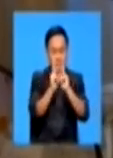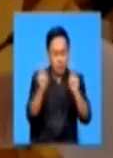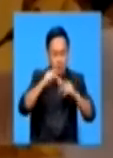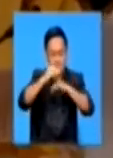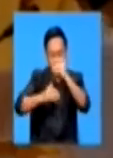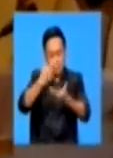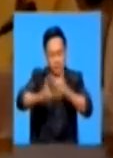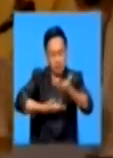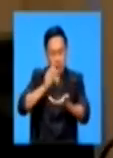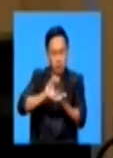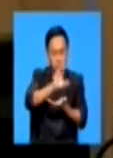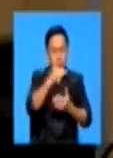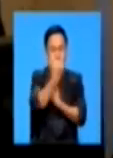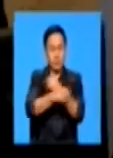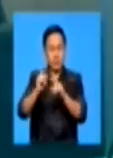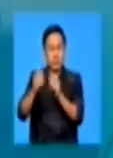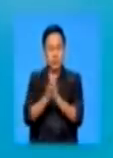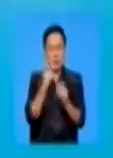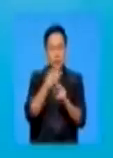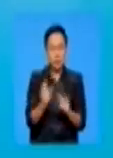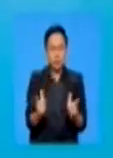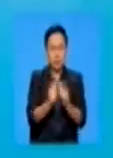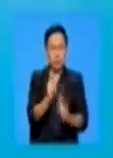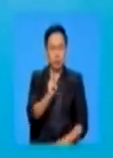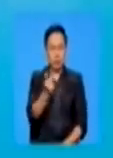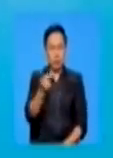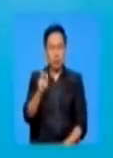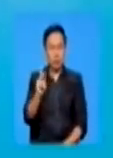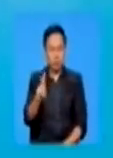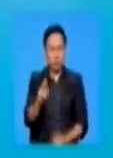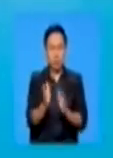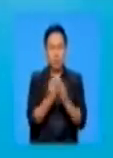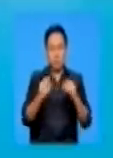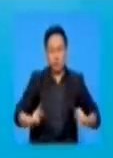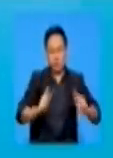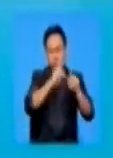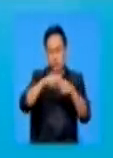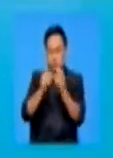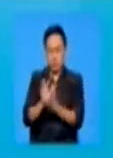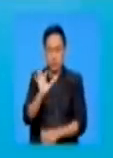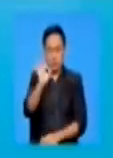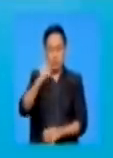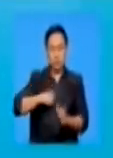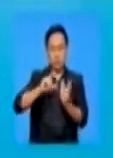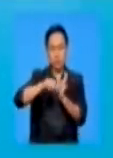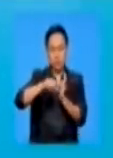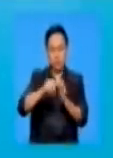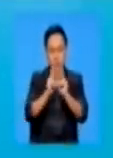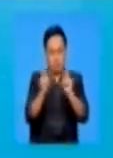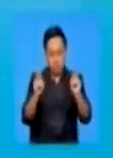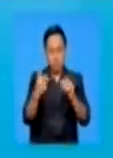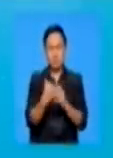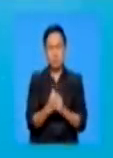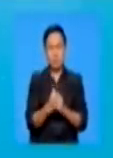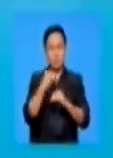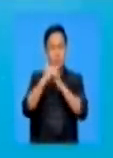ค้าระหว่างประเทศพกค.นะครับประกอบด้วย9กระทรวงที่เกี่ยวข้องในส่วนของเลขาธิการคณะกรรมการ